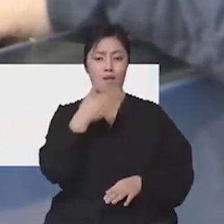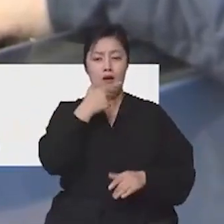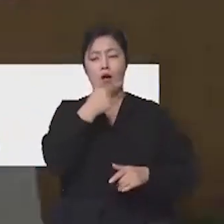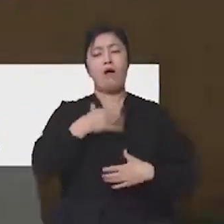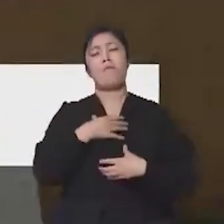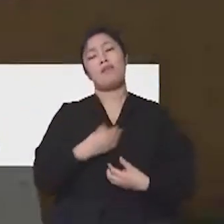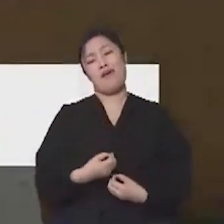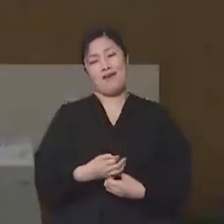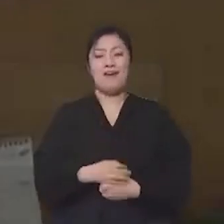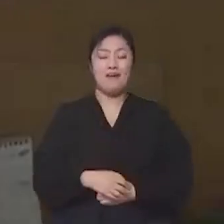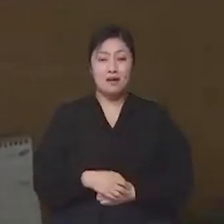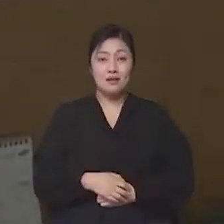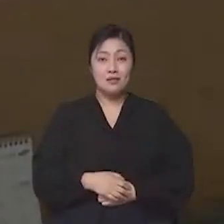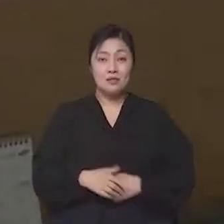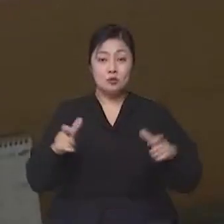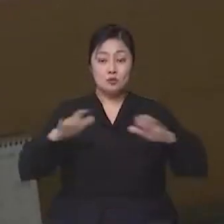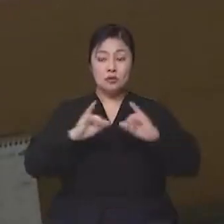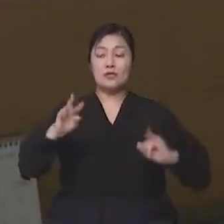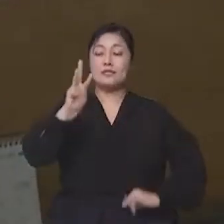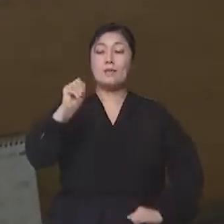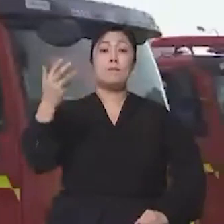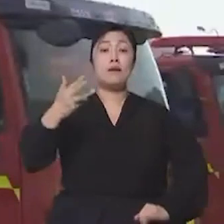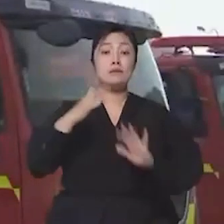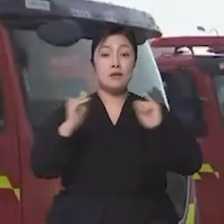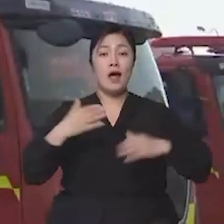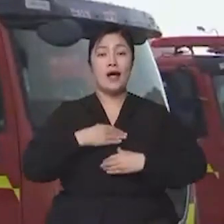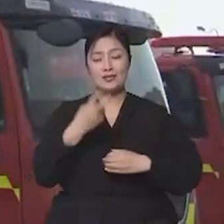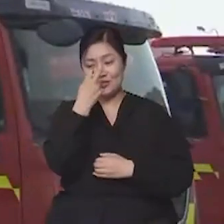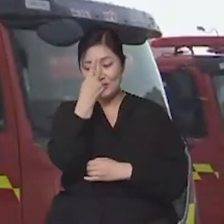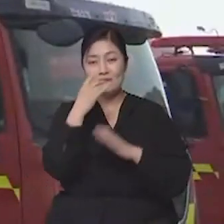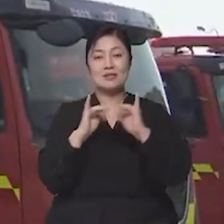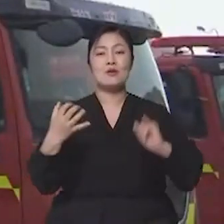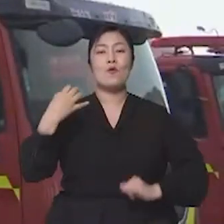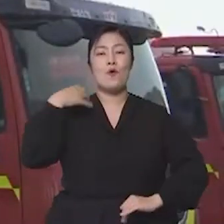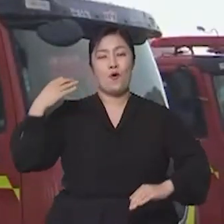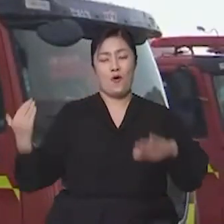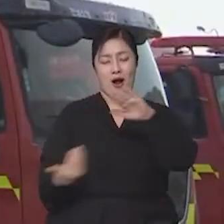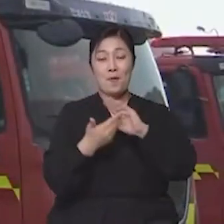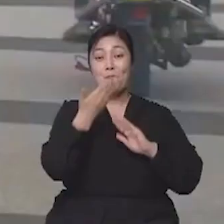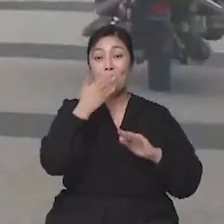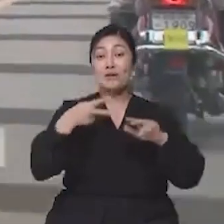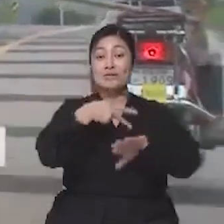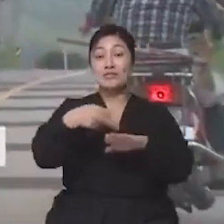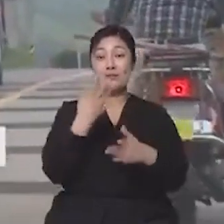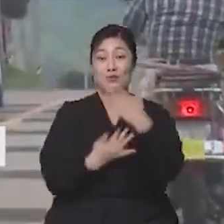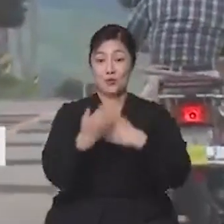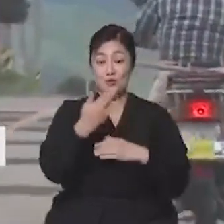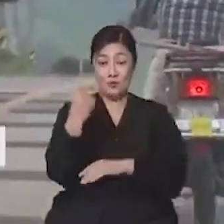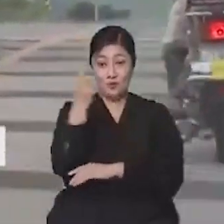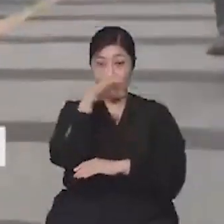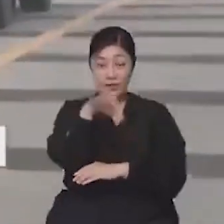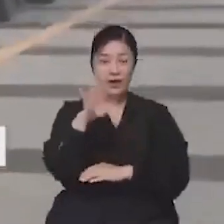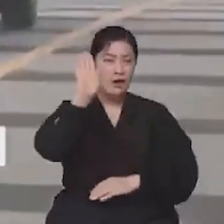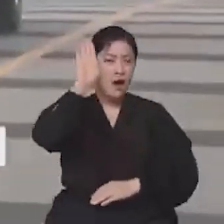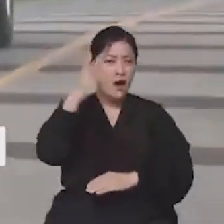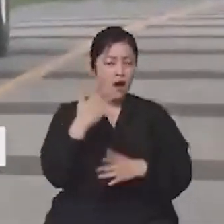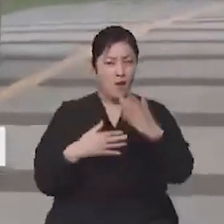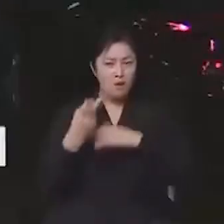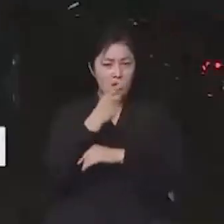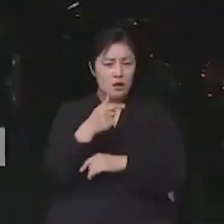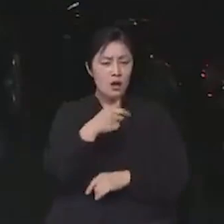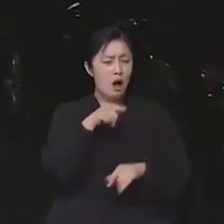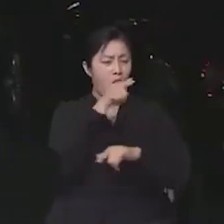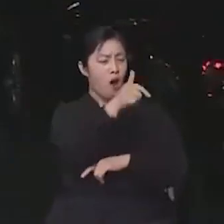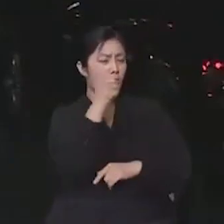훨씬 편하죠. 주민 3만 8천 명의 안전지킴이로서 역할을 하게 될 신안소방서. 앞으로 소방력이